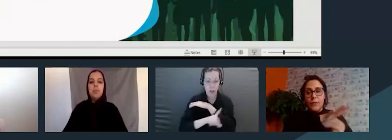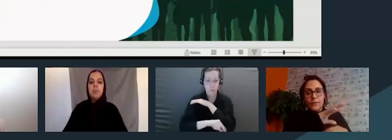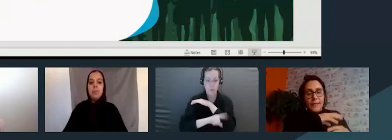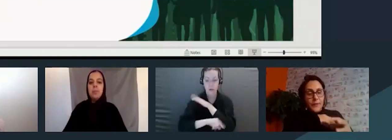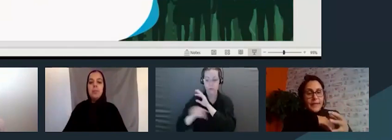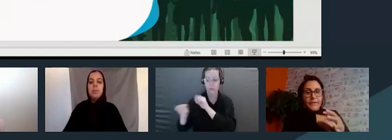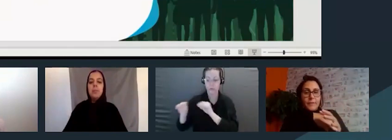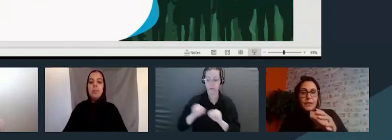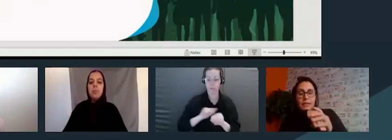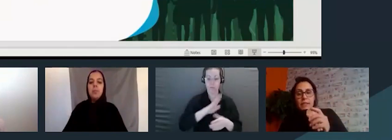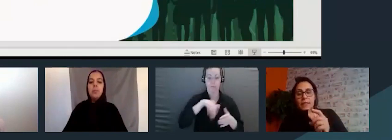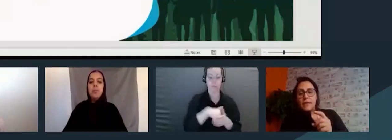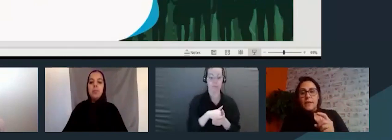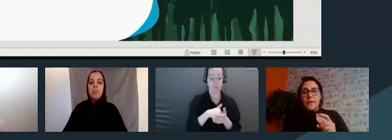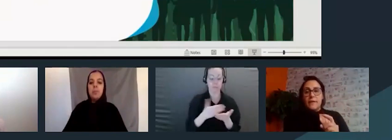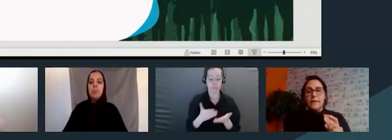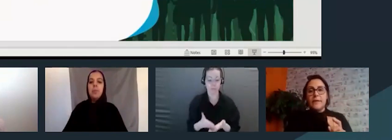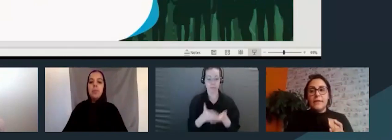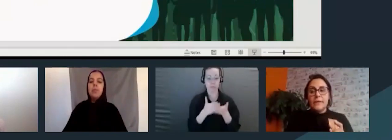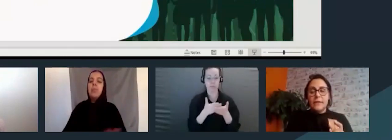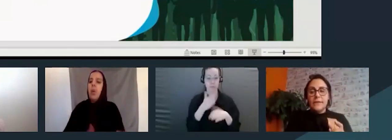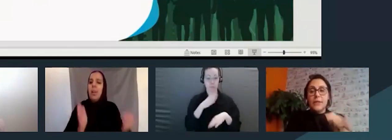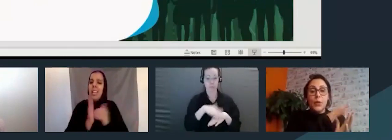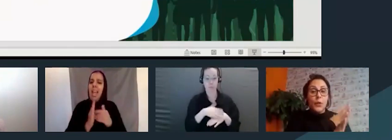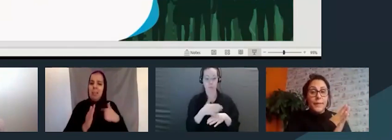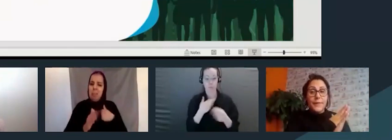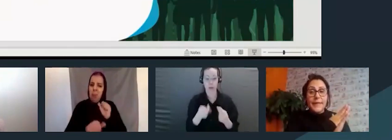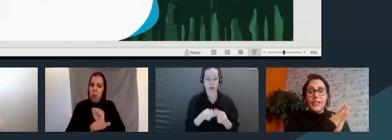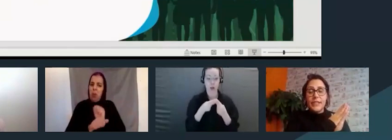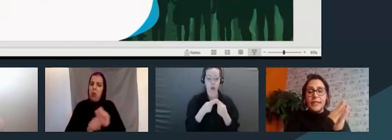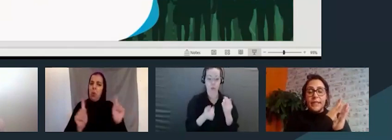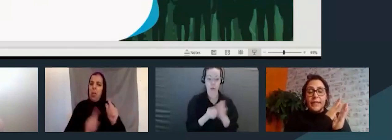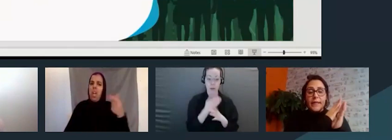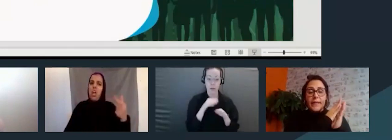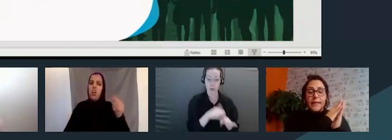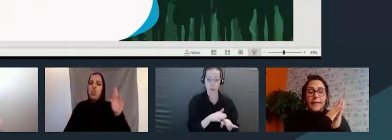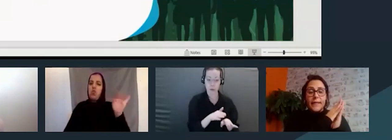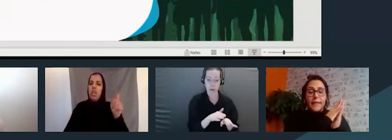je vous parle du rôle de Grand Moncton en matière d'immigration.